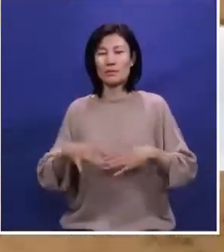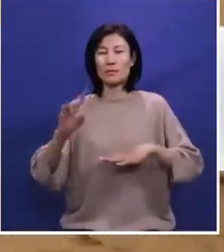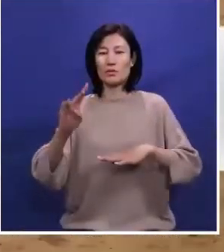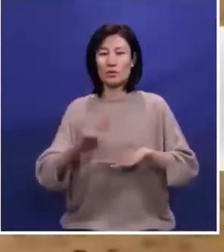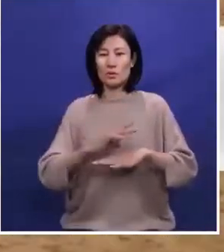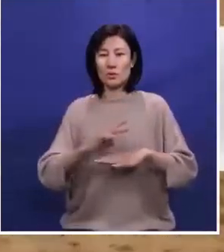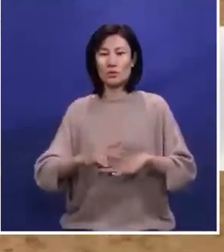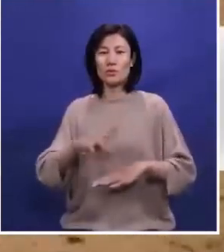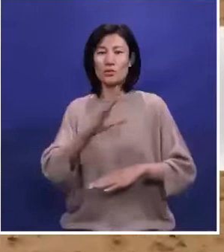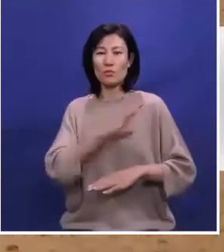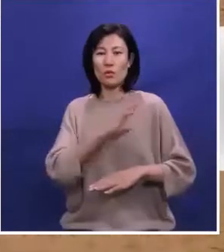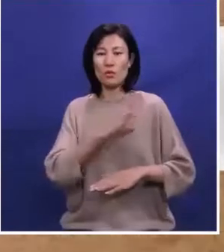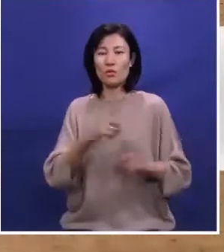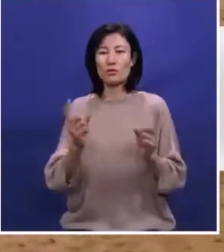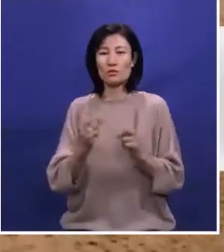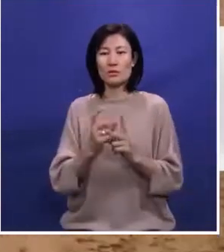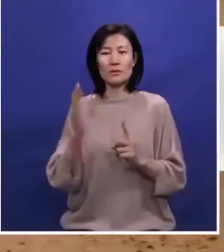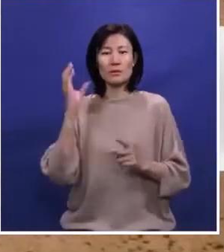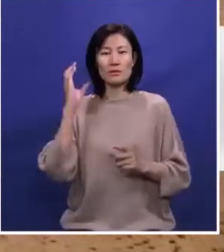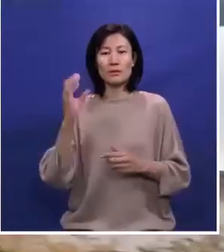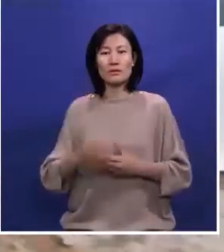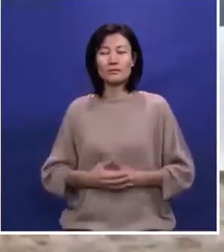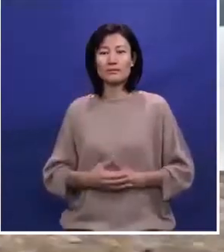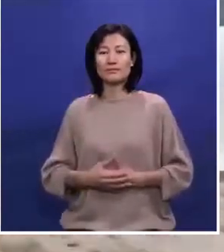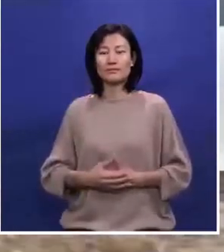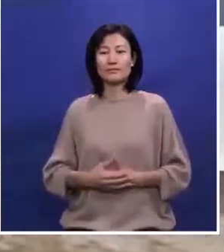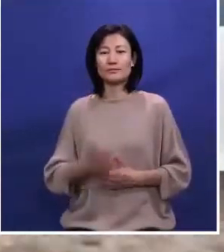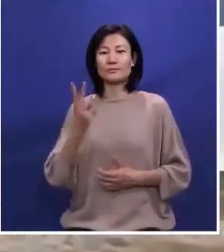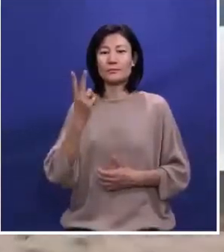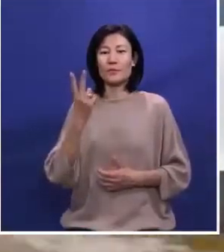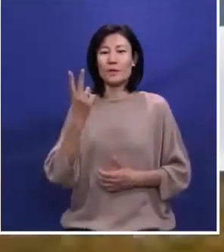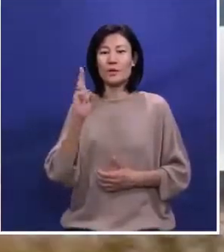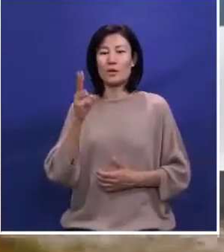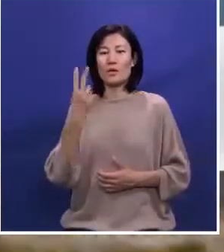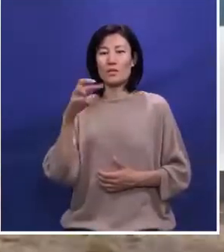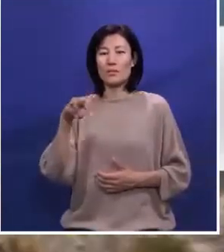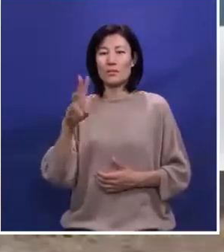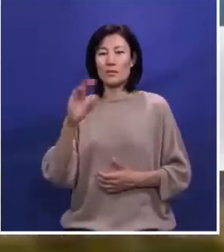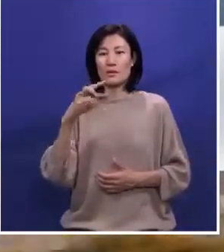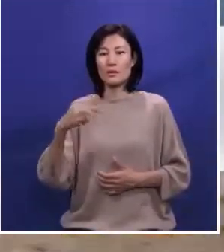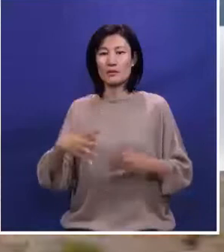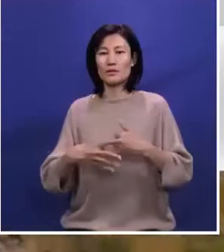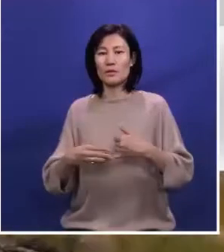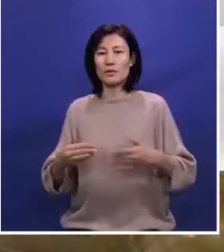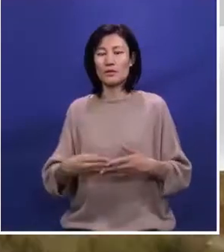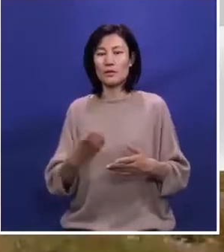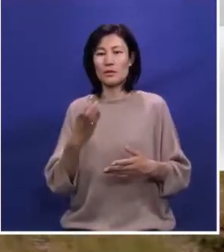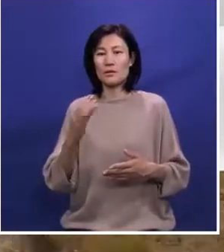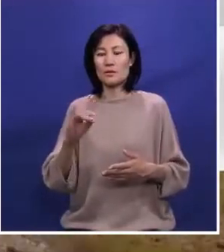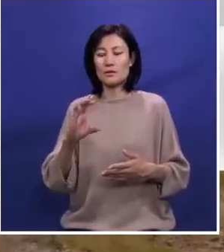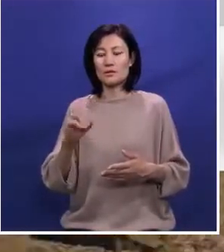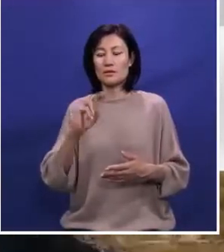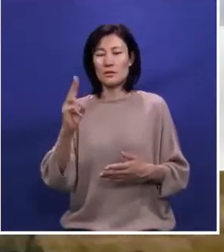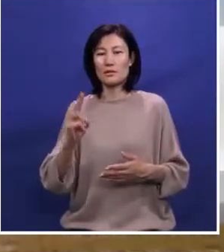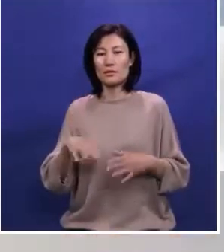деседі. Сондықтан бұл сөзге бізде құлақ астық. Құмкент аймағының маңындағы жылы бұлақ жерінде